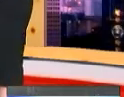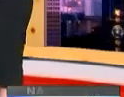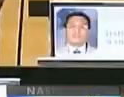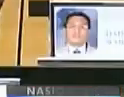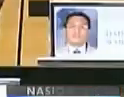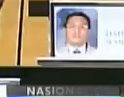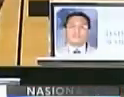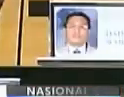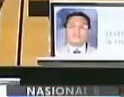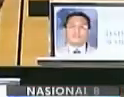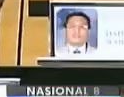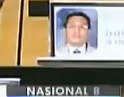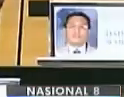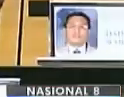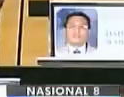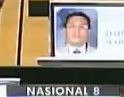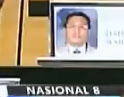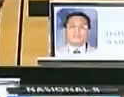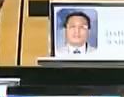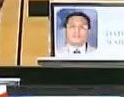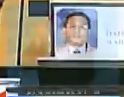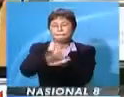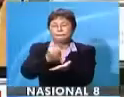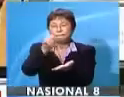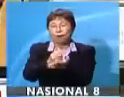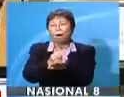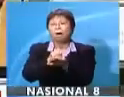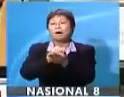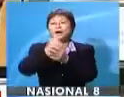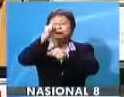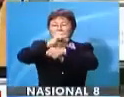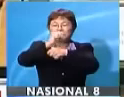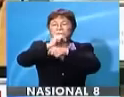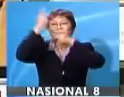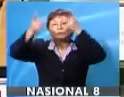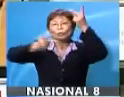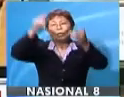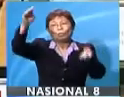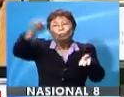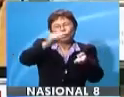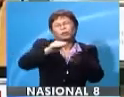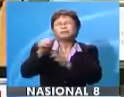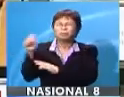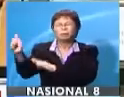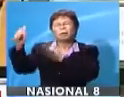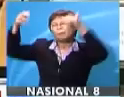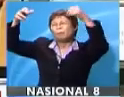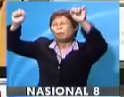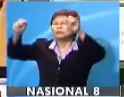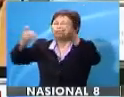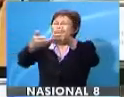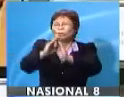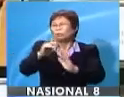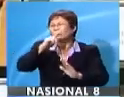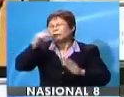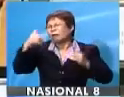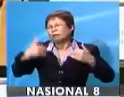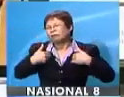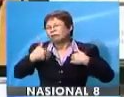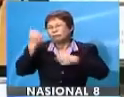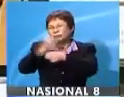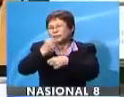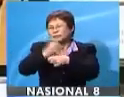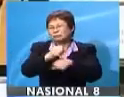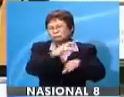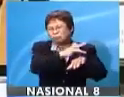boleh mengurangkan pas lawatan kerja ataupun sambil kerja. Ini terpulang pada majikan yang mohon. Kalau tak ada orang ambil kerja